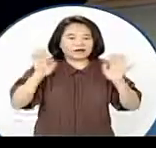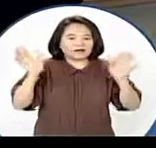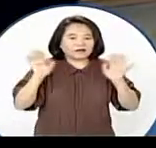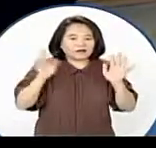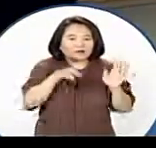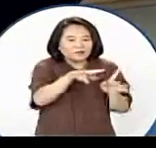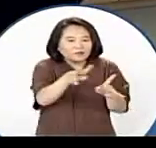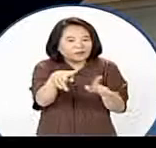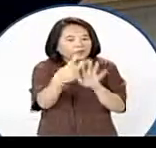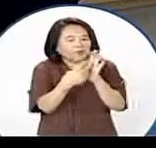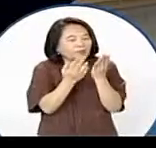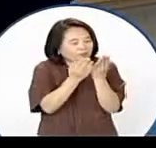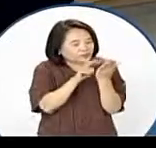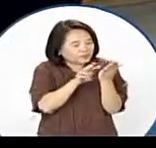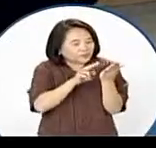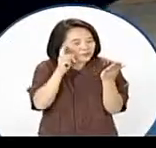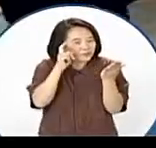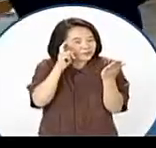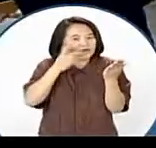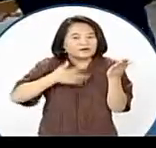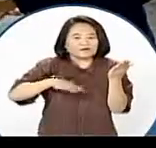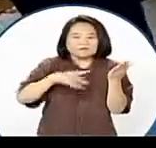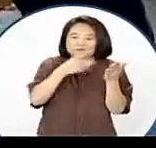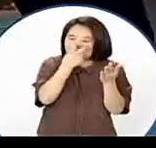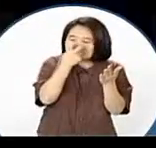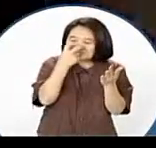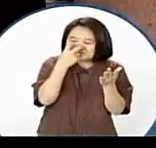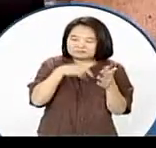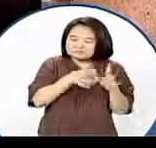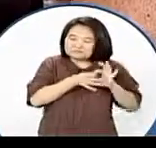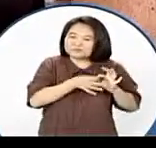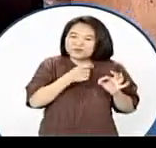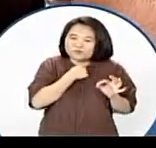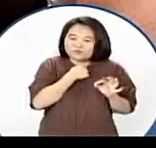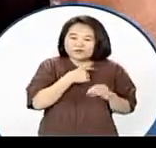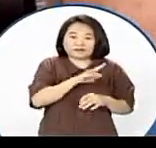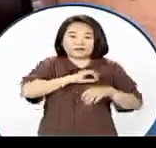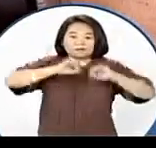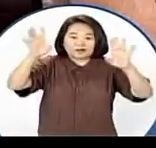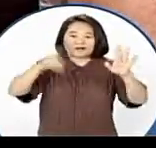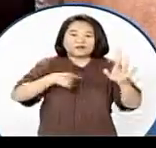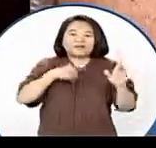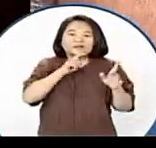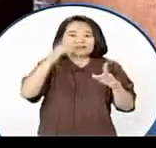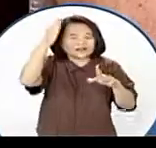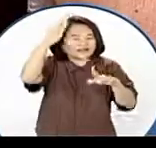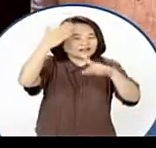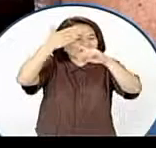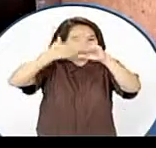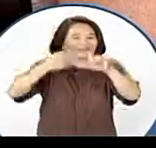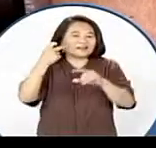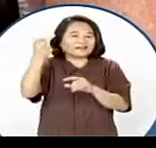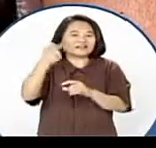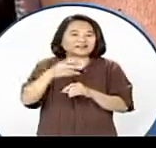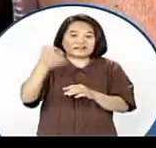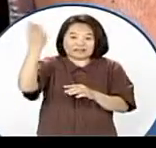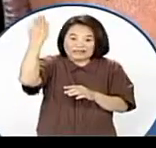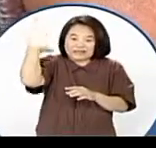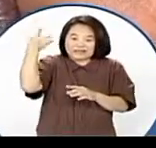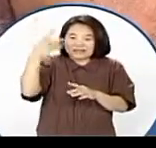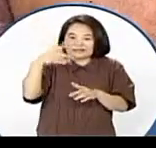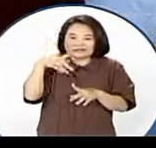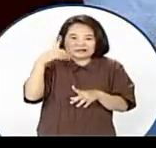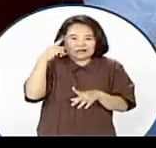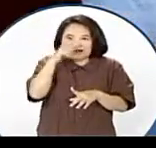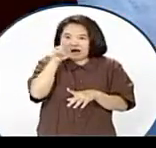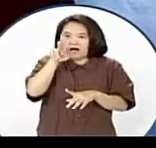带点森林的旅途，先头关怀是种早的观念。伊即家讲系无人家歌，唔会唔会想跳摆是困难多位所